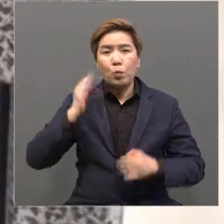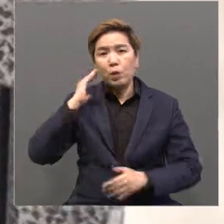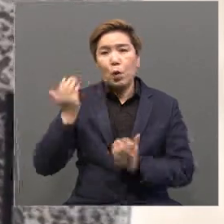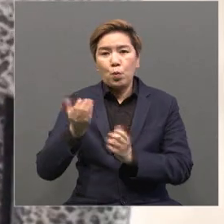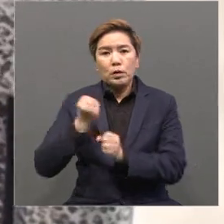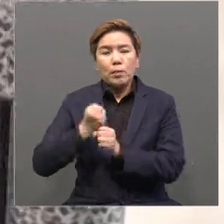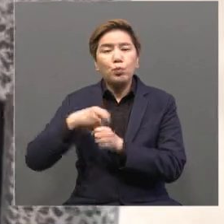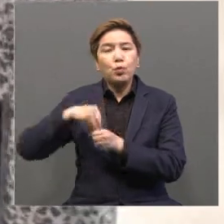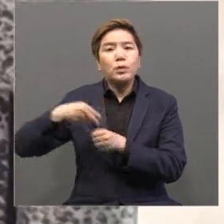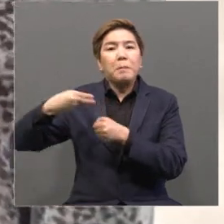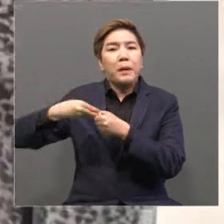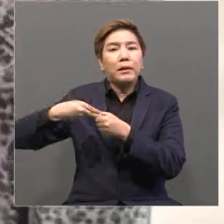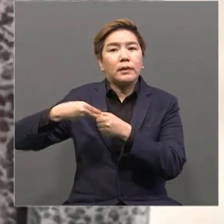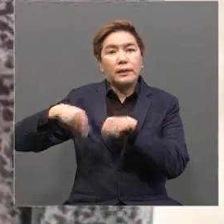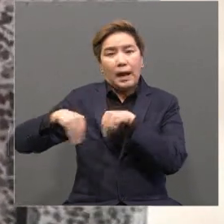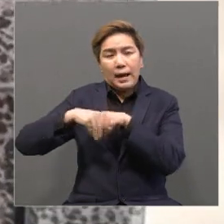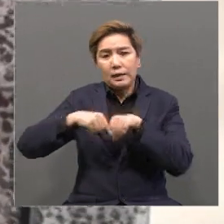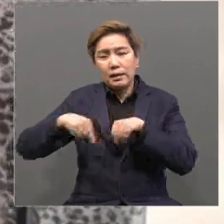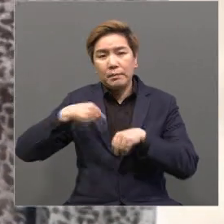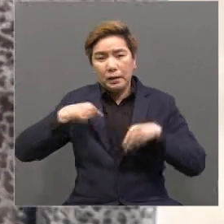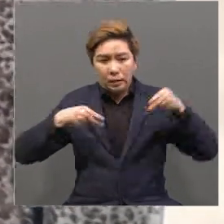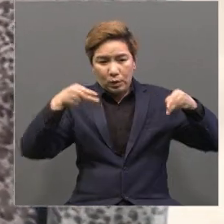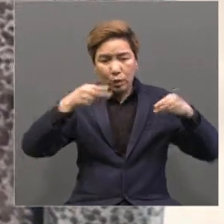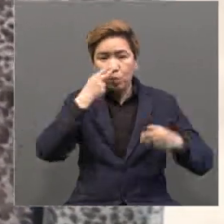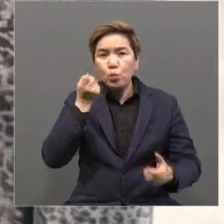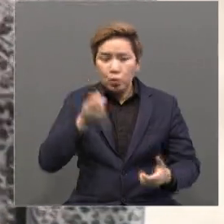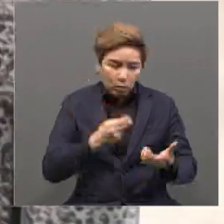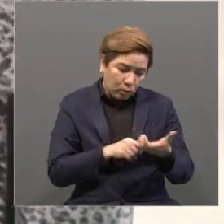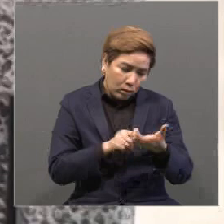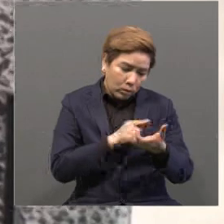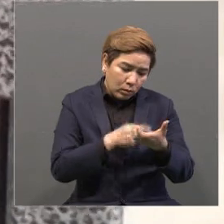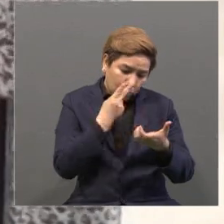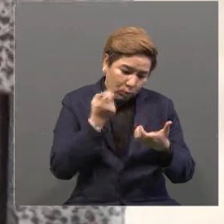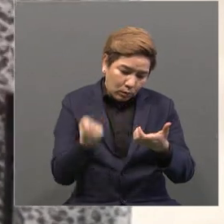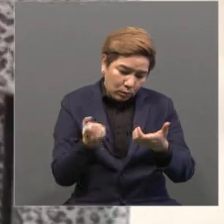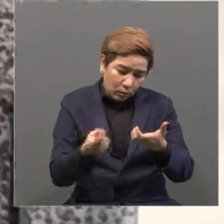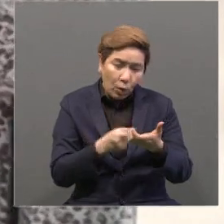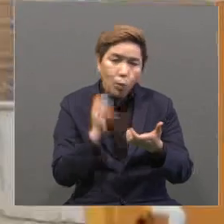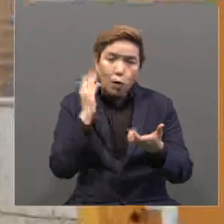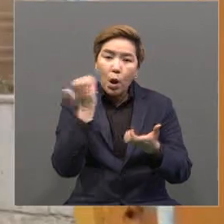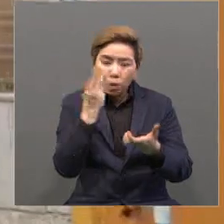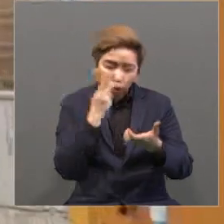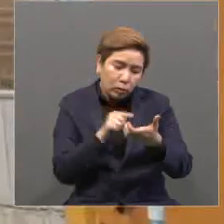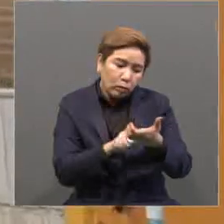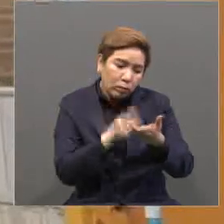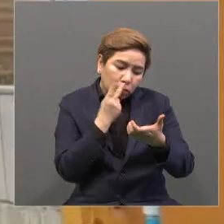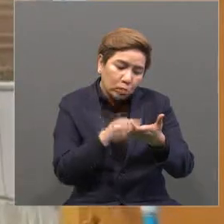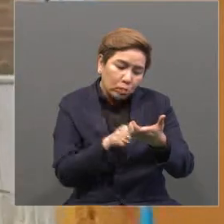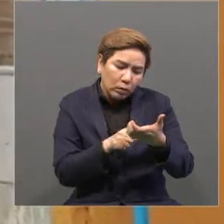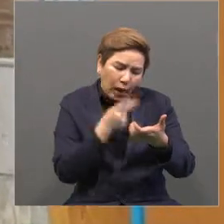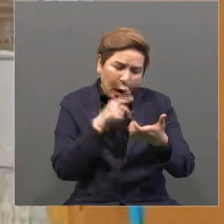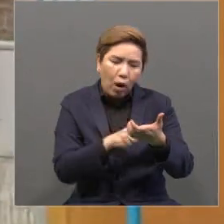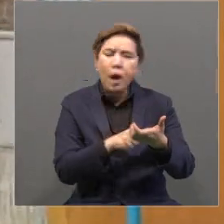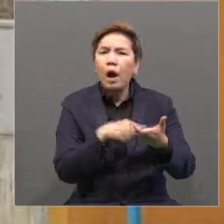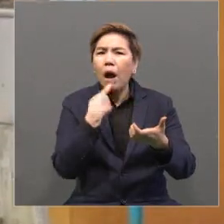ชายเนี่ยทำงานอยู่ที่ปั๊มน้ำมันนะแล้วเดี๋ยวนี้คือกล้องวงจรปิดเนี่ยเราสามารถดูผ่านโทรศัพท์มือถือได้ลูกชายก็เปิดกล้องวงจรปิดดู